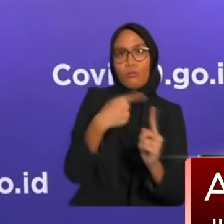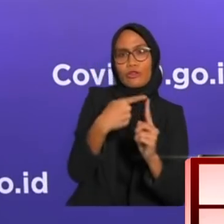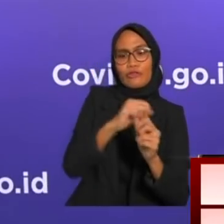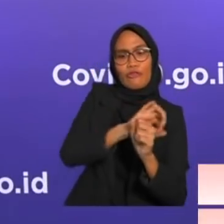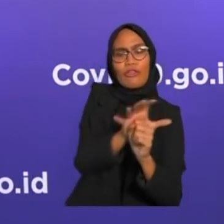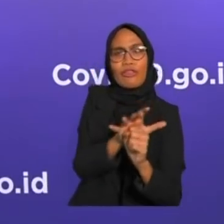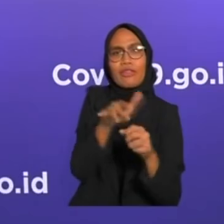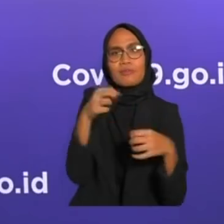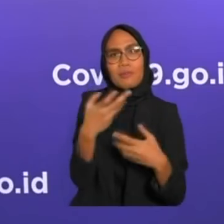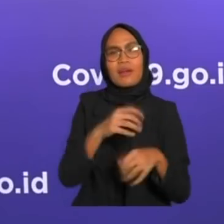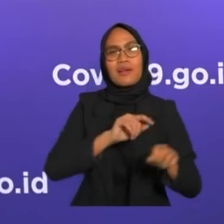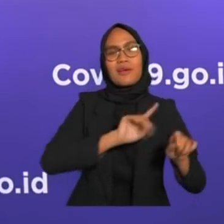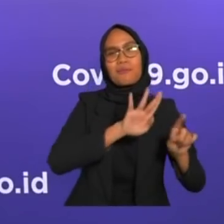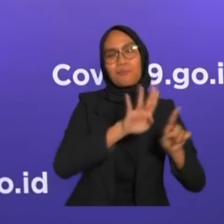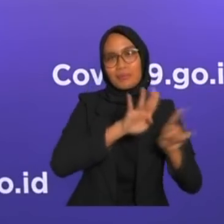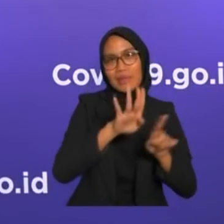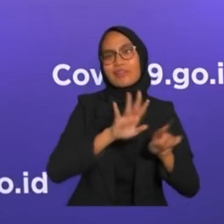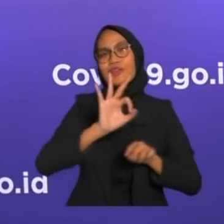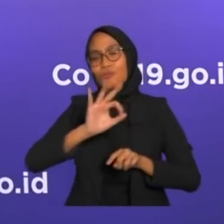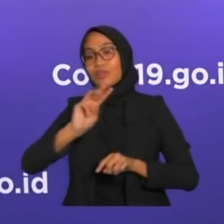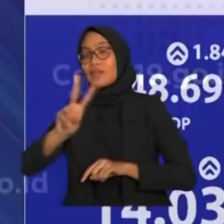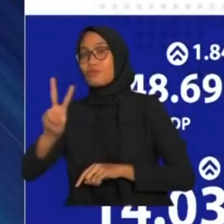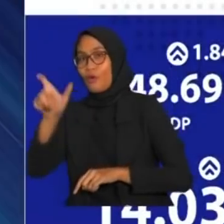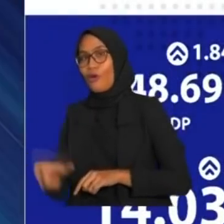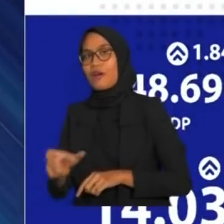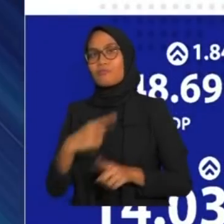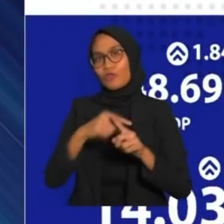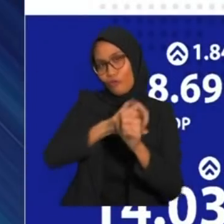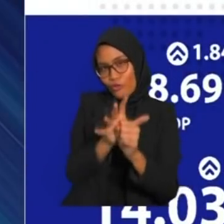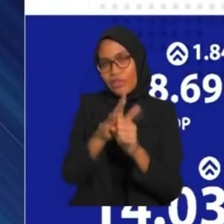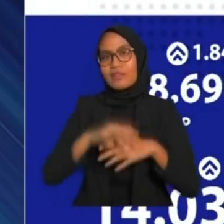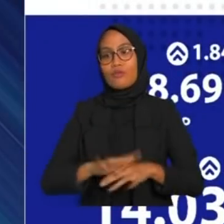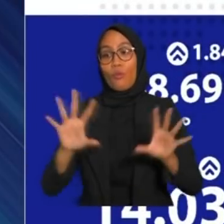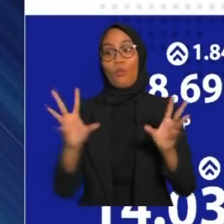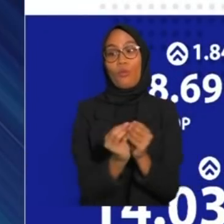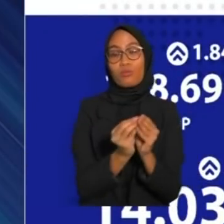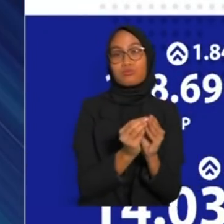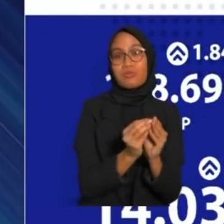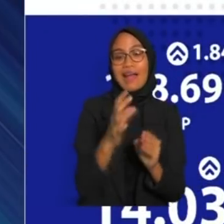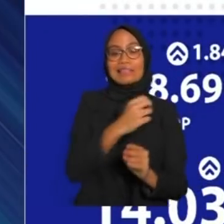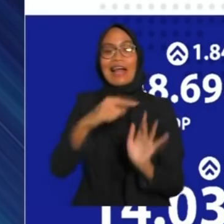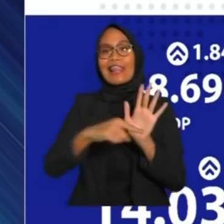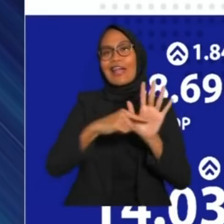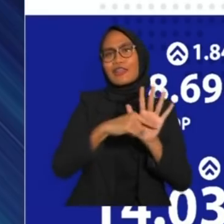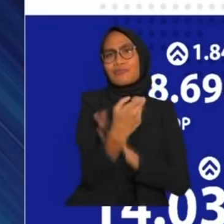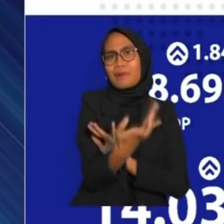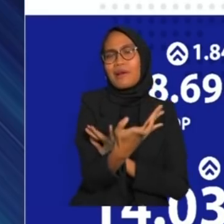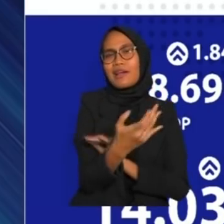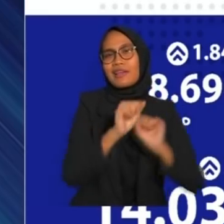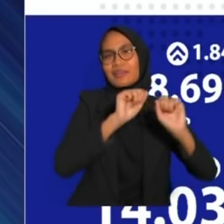positif yang didapatkan 14032 total hasil negatif yang kita dapatkan